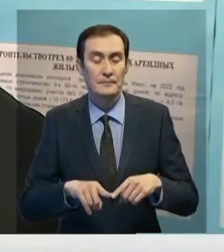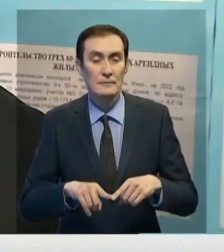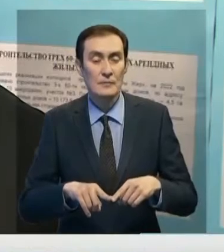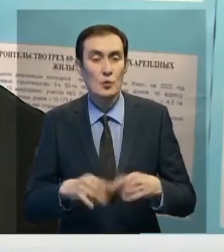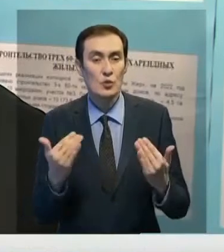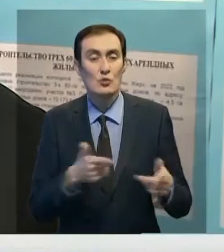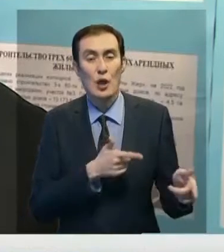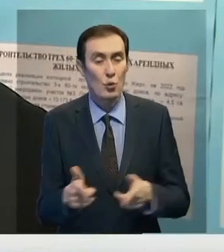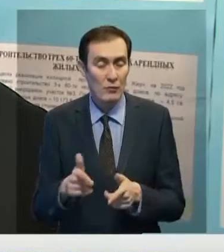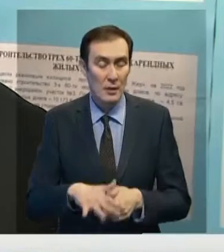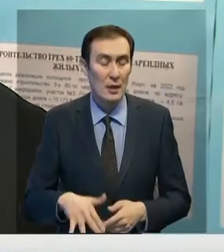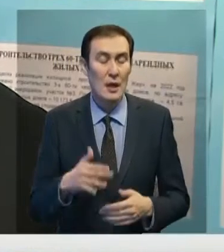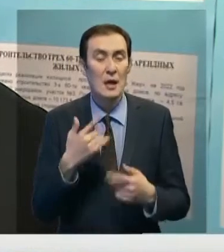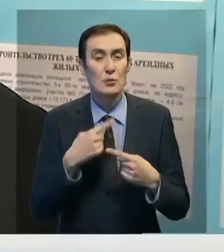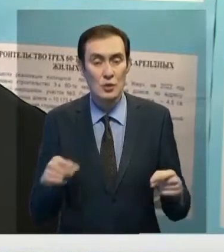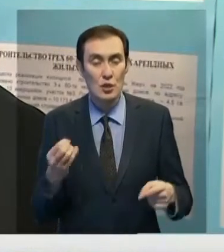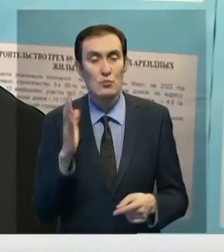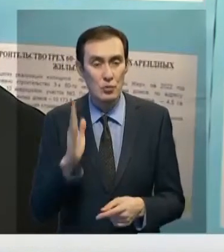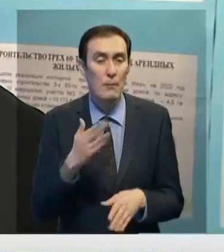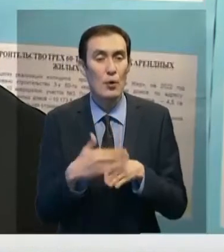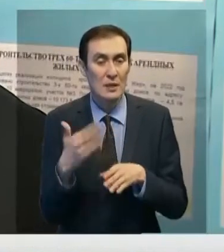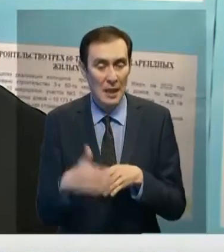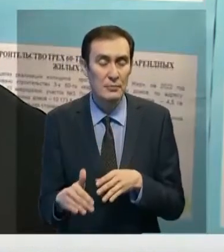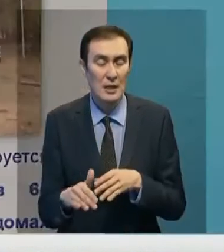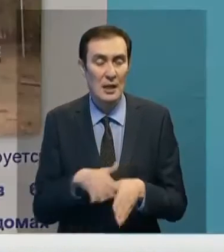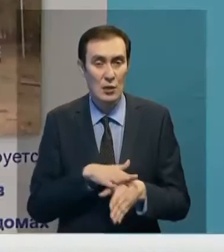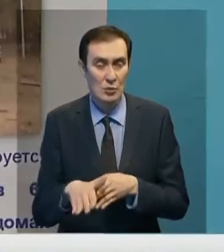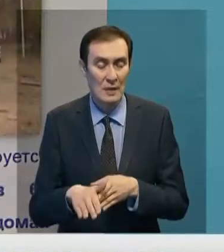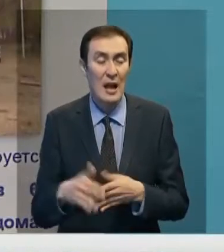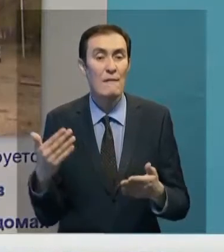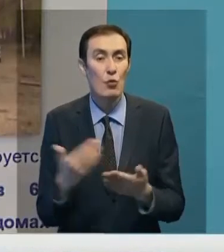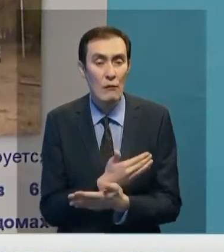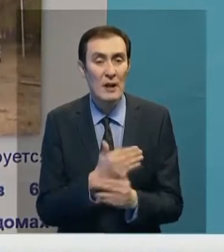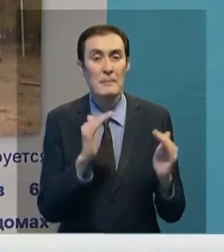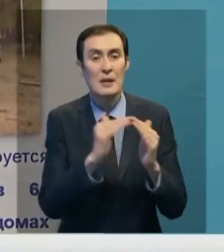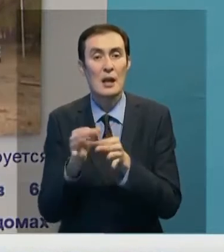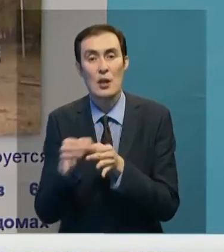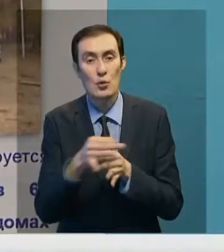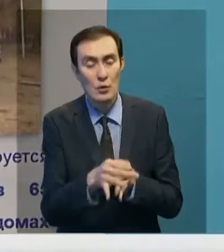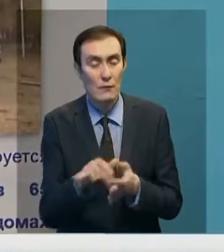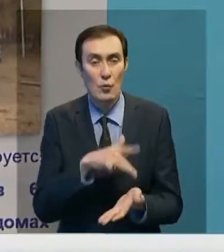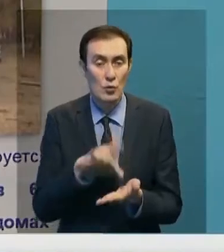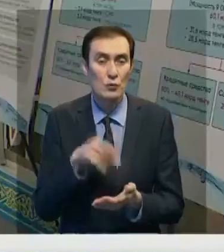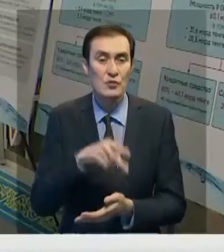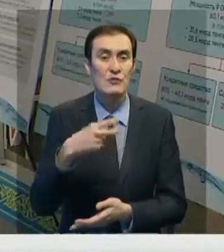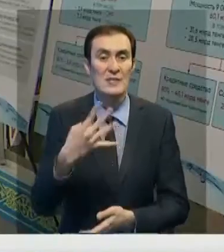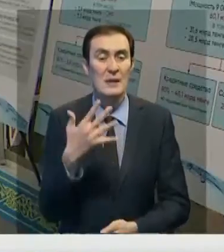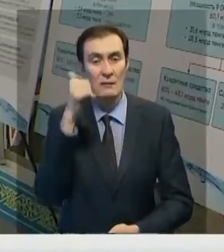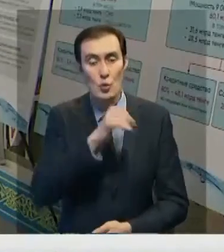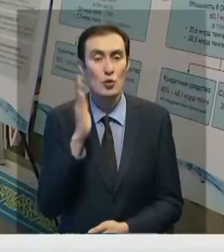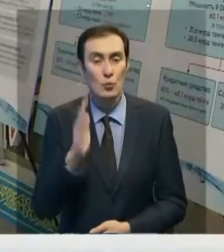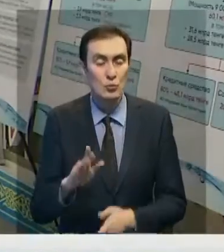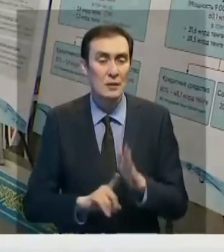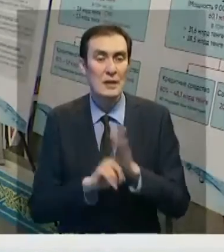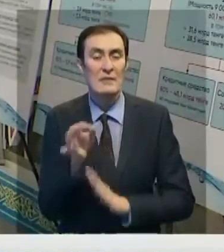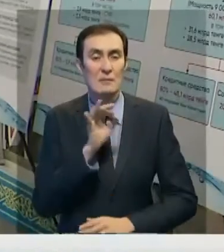площадок уже готовы, остальные будем поэтапно мы реализовывать. А в новых микрорайонах Капшагая до 2025 года будут